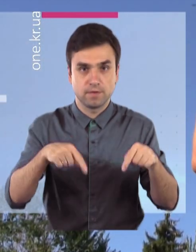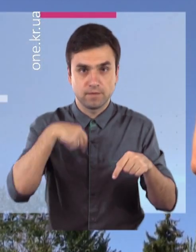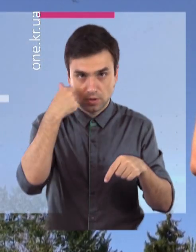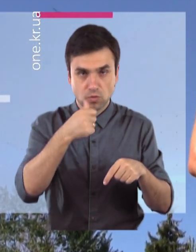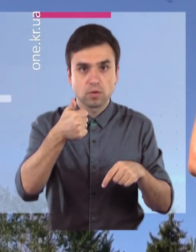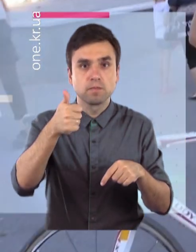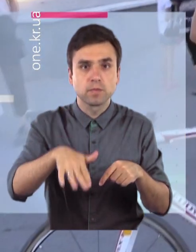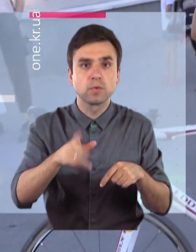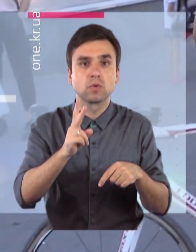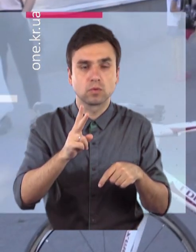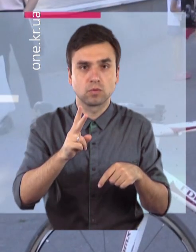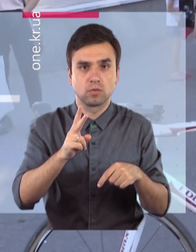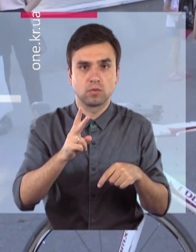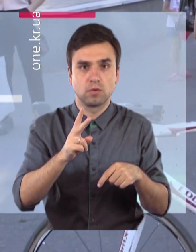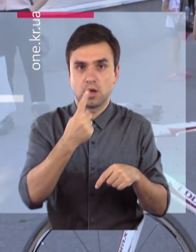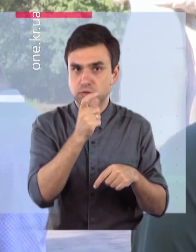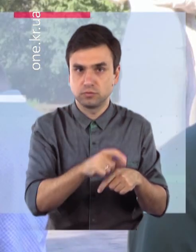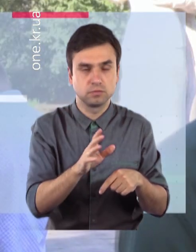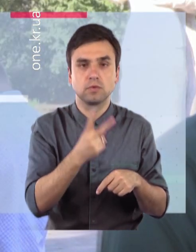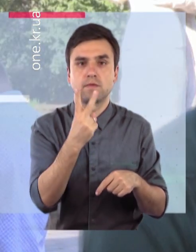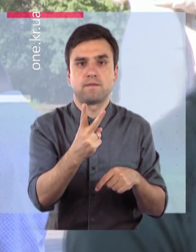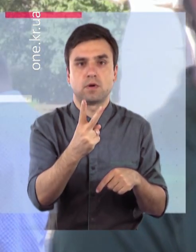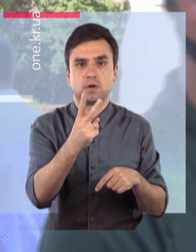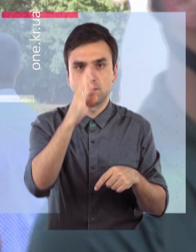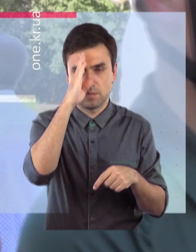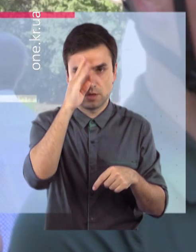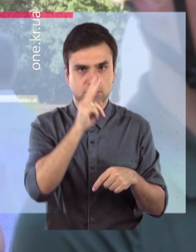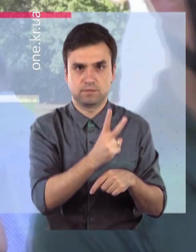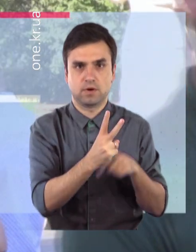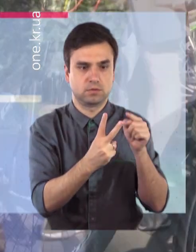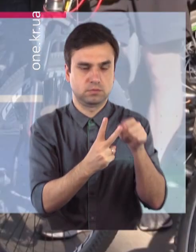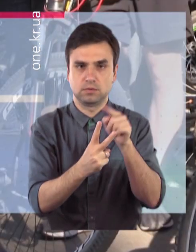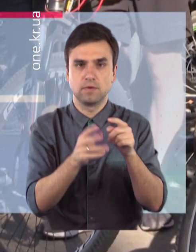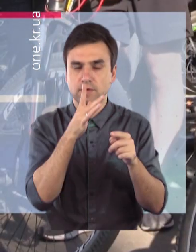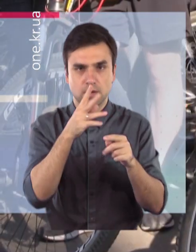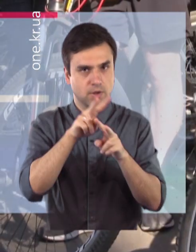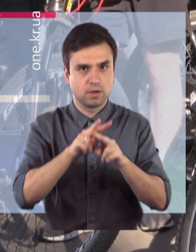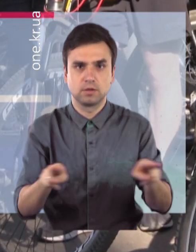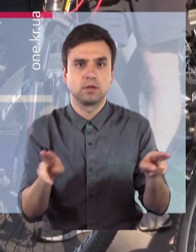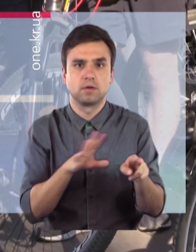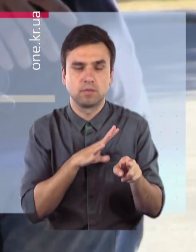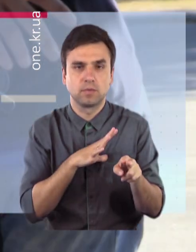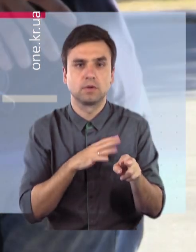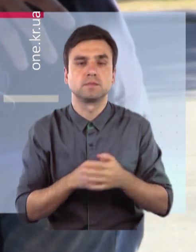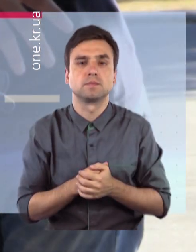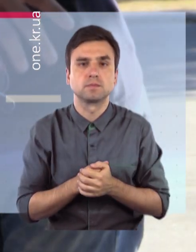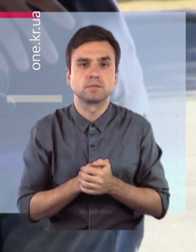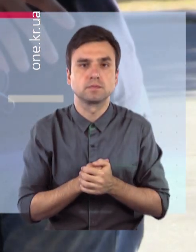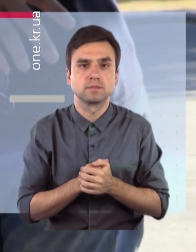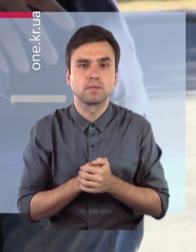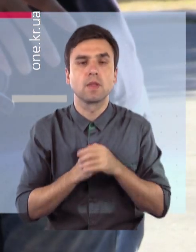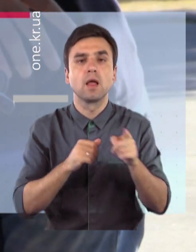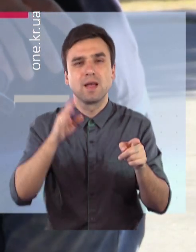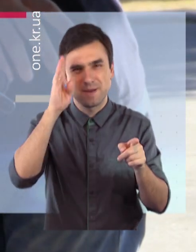місце розділили двоє хлопців. Один з них – Іван. Професійно велоспортом не займається. Однак в таких змаганнях у День незалежності країни